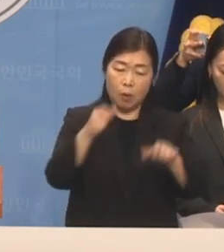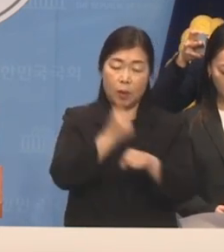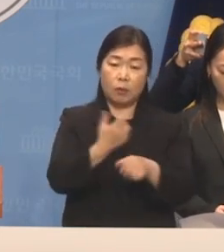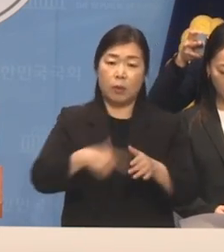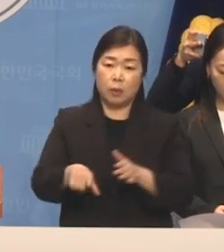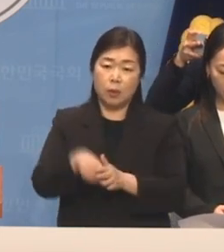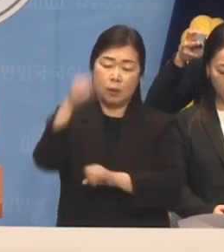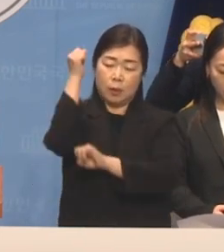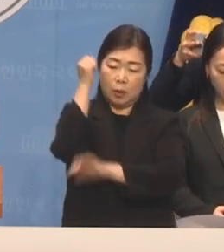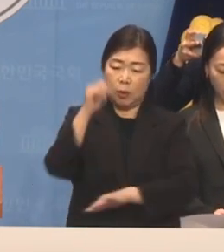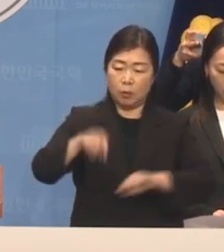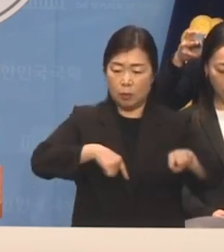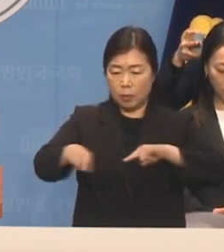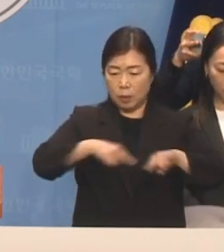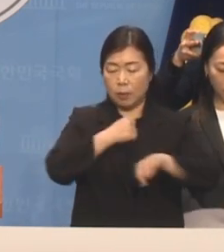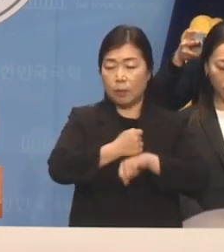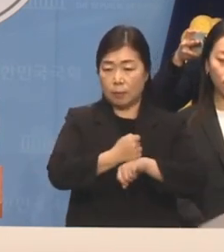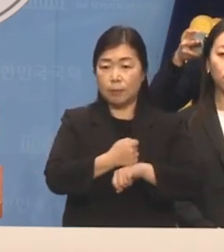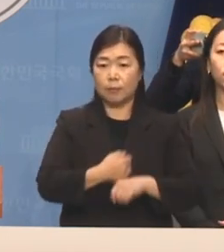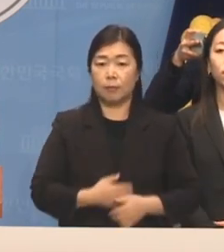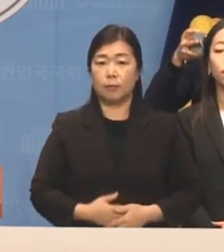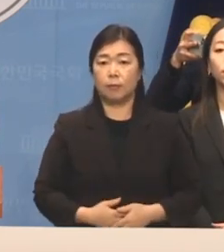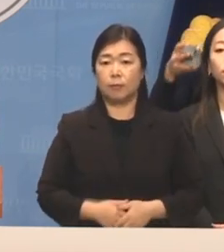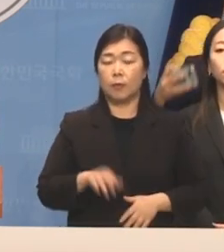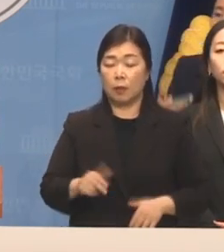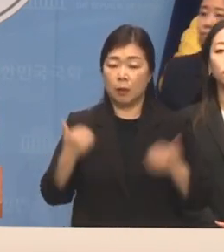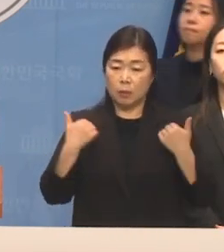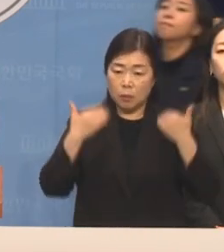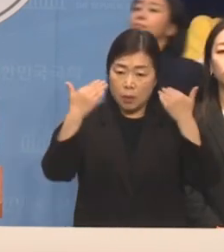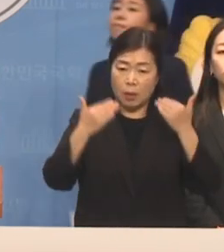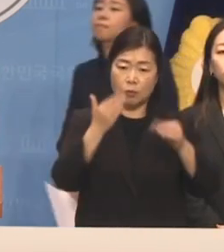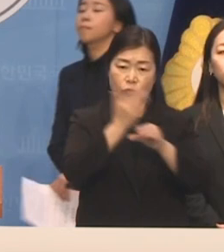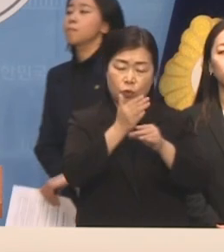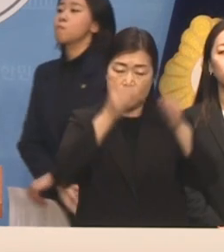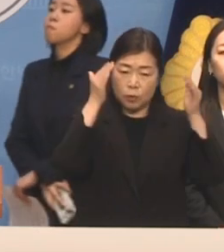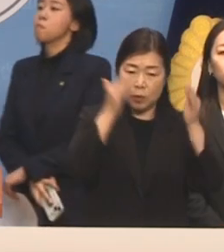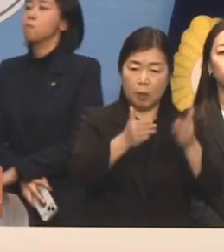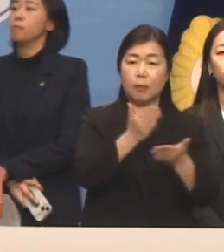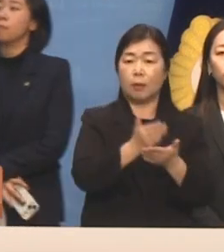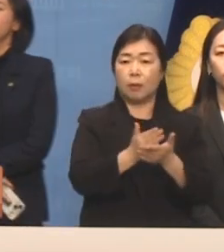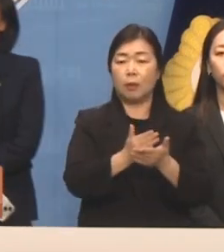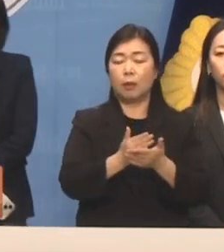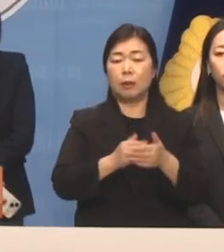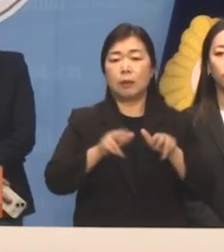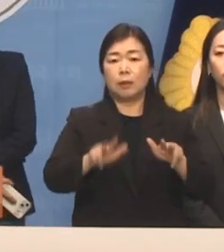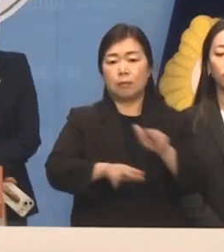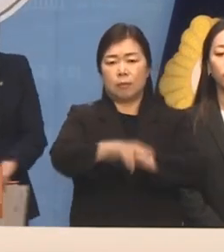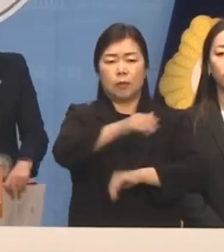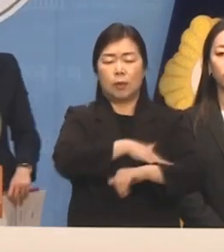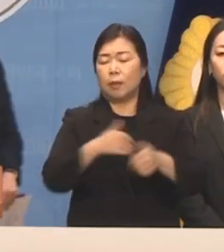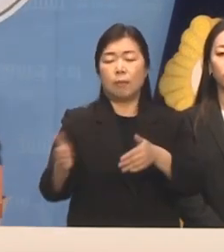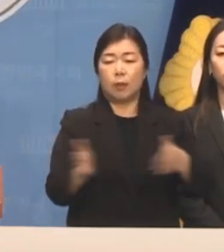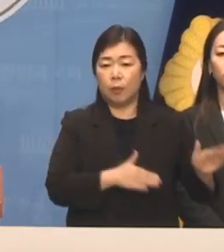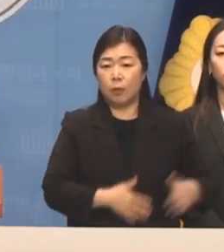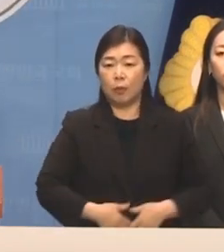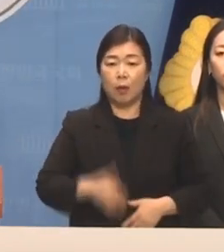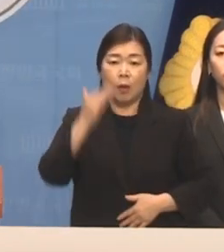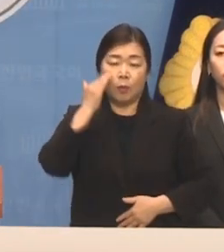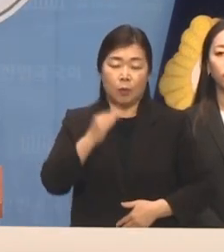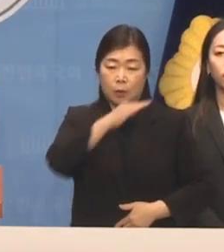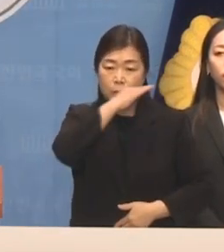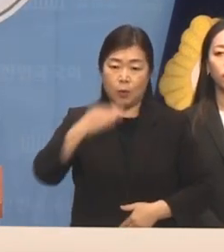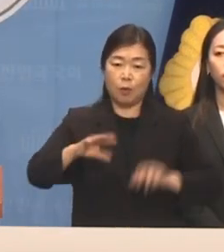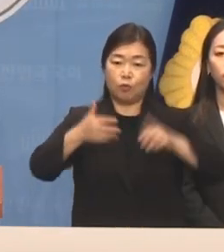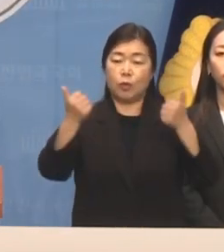정치 활동을 해왔습니다. 이제 저는 성장 지상주의에 매몰된 기성 정치권을 넘어 녹색으로 정의로운